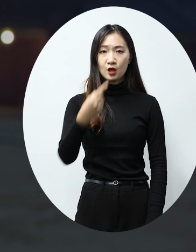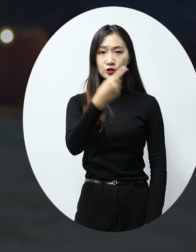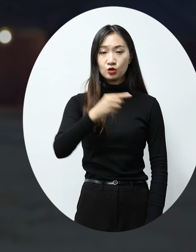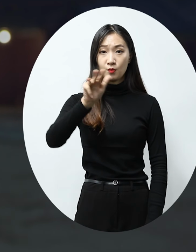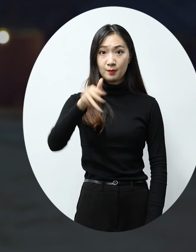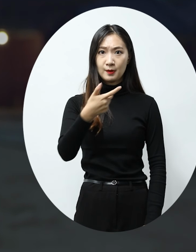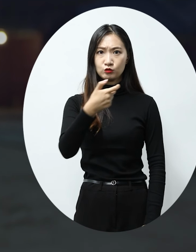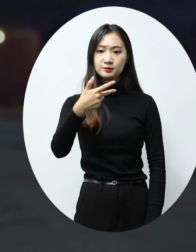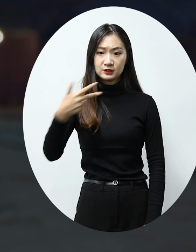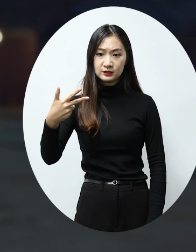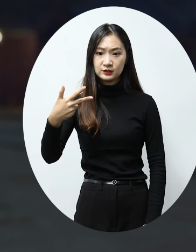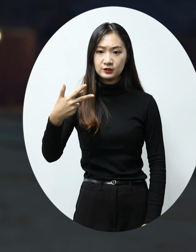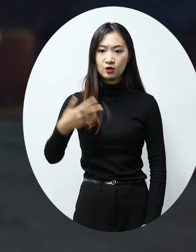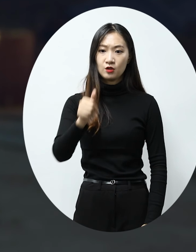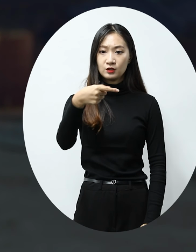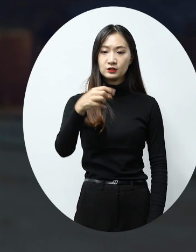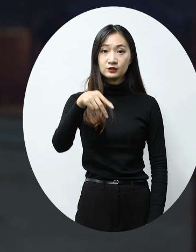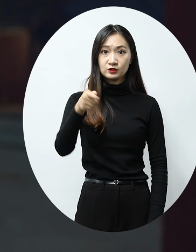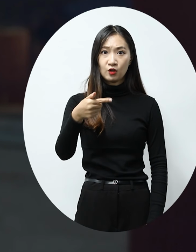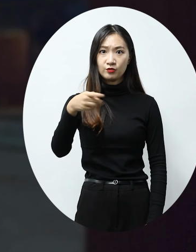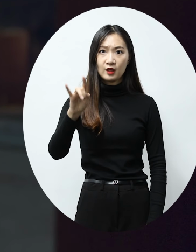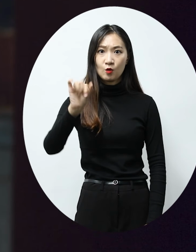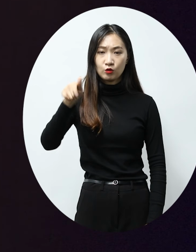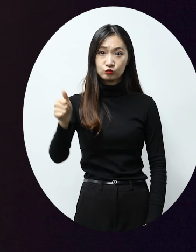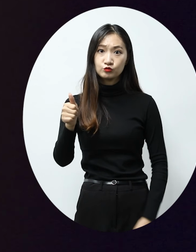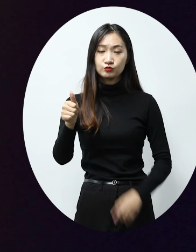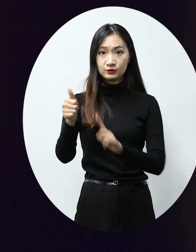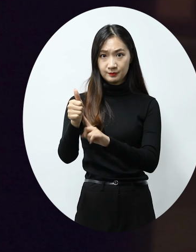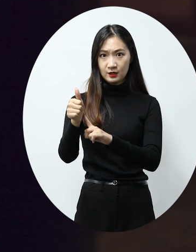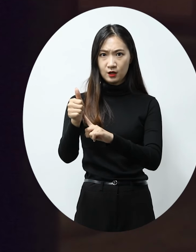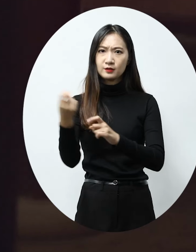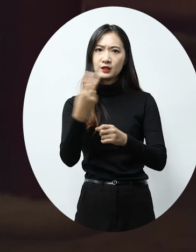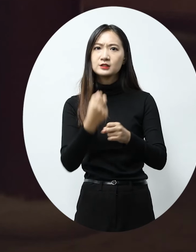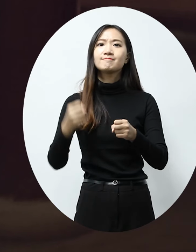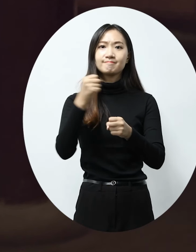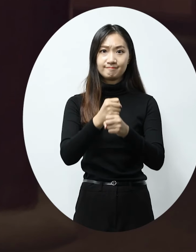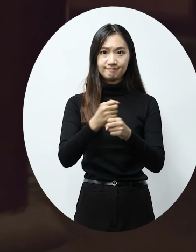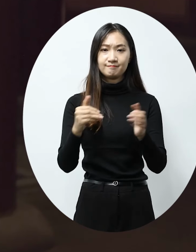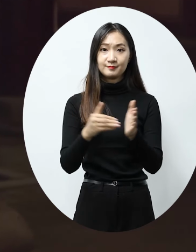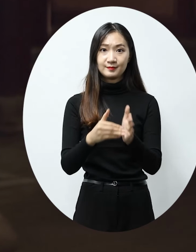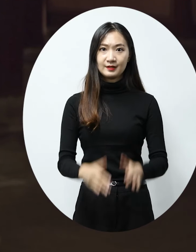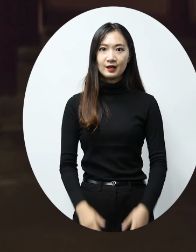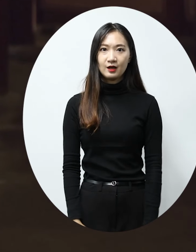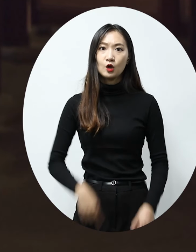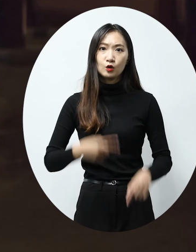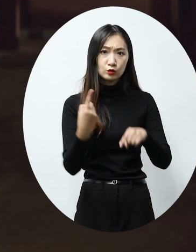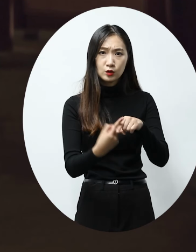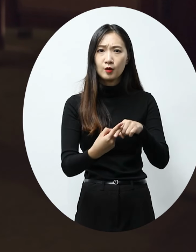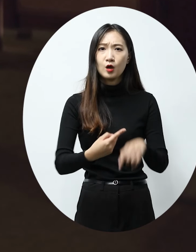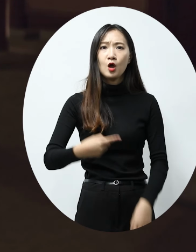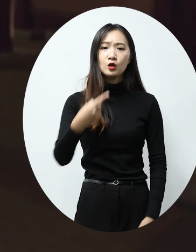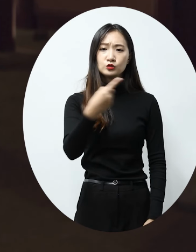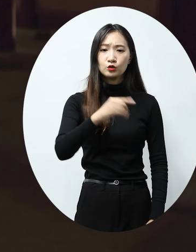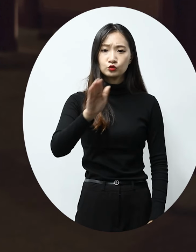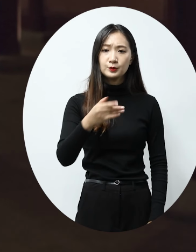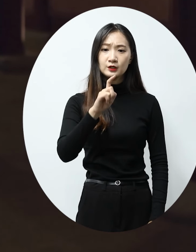1867년 흥선대원군이 중건하였지요 그러다